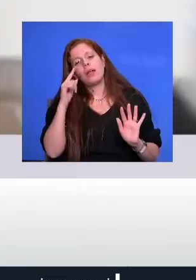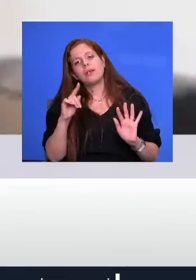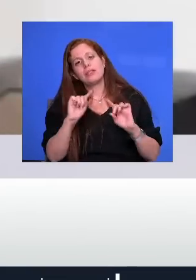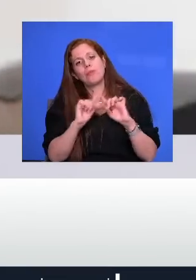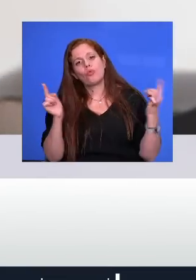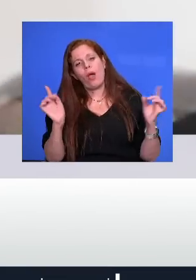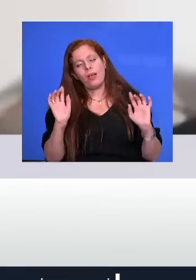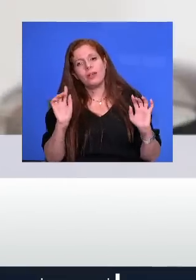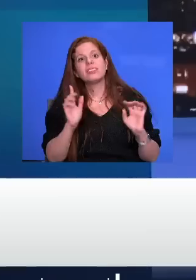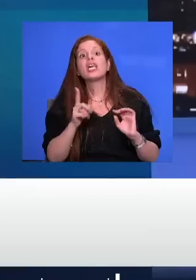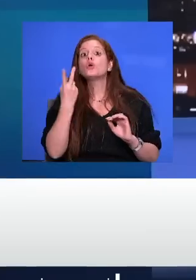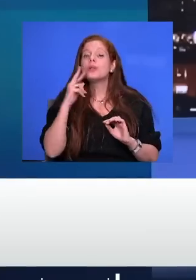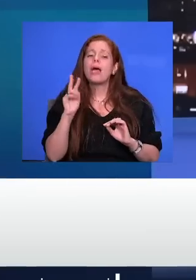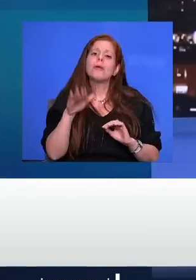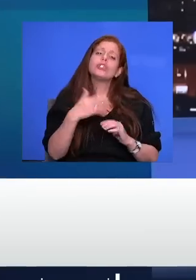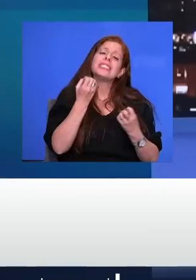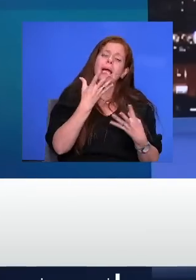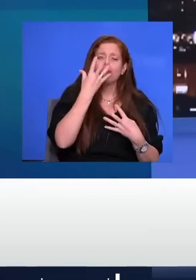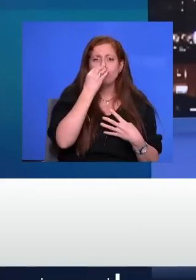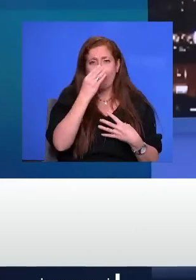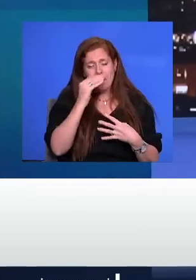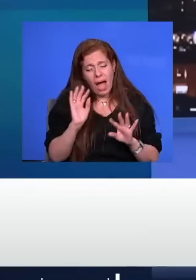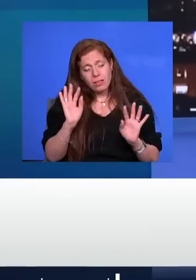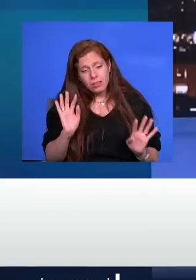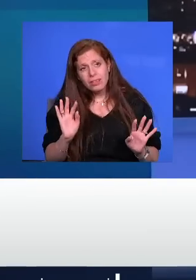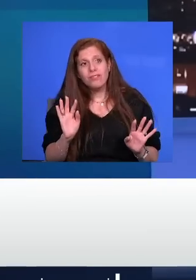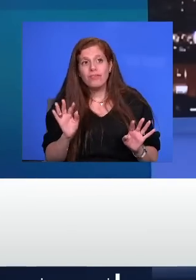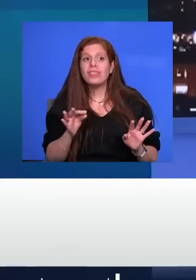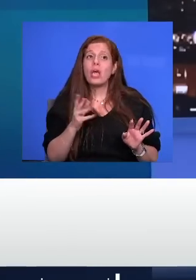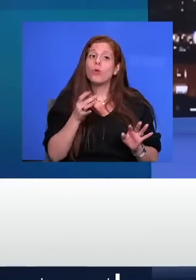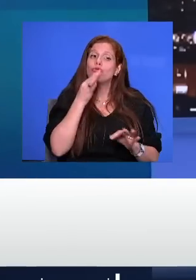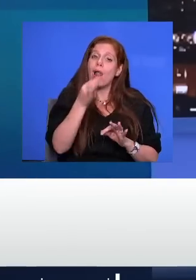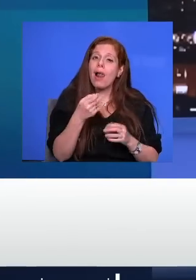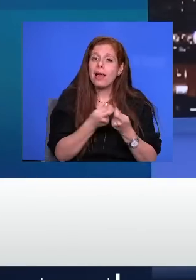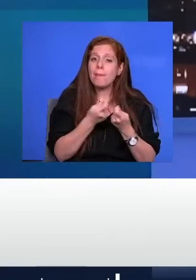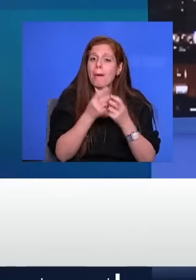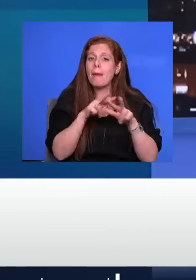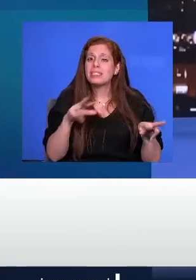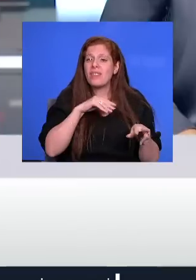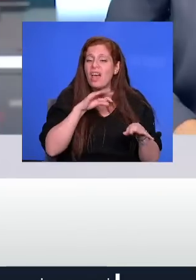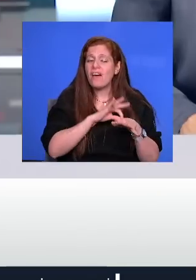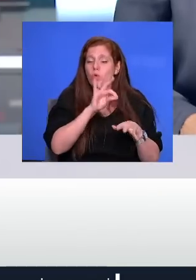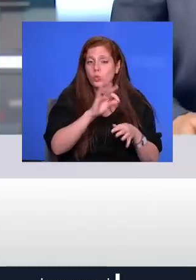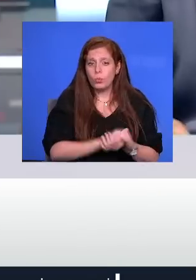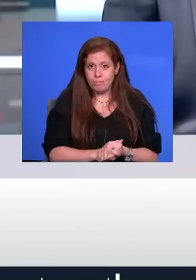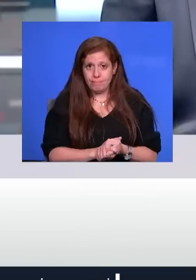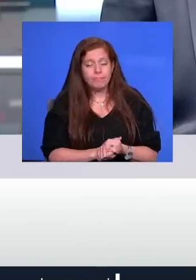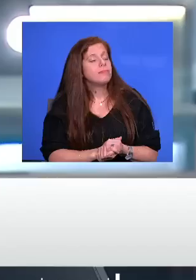וזאת תהיה הרבה יותר משפעת עונתית, ועוד סימני שאלה יעלו לגבי מצבו הרפואי של נסראללה. רואה, תודה.